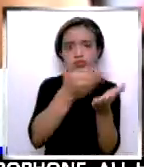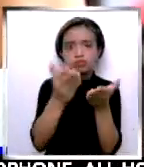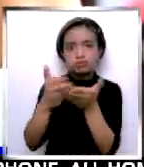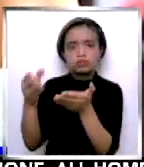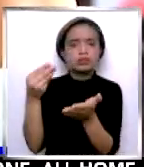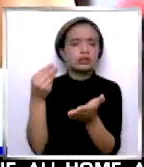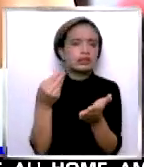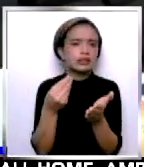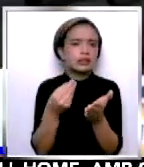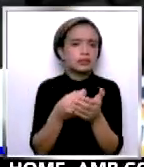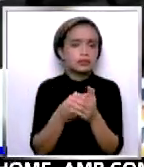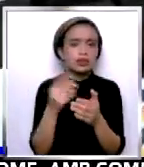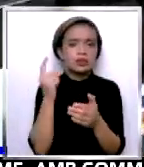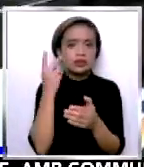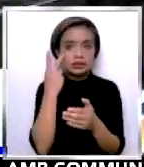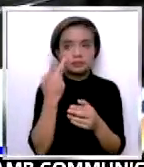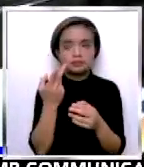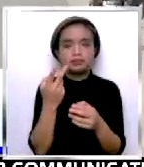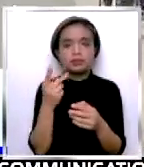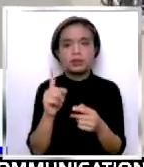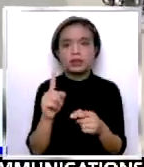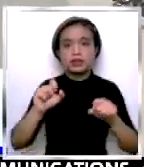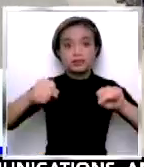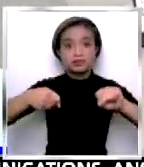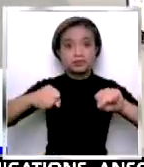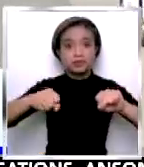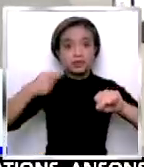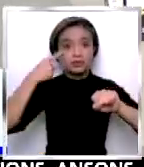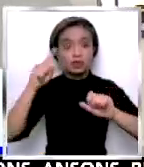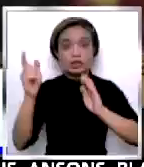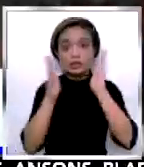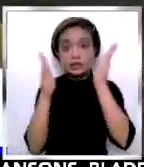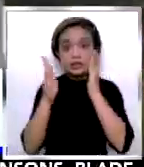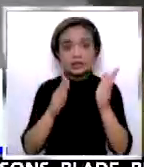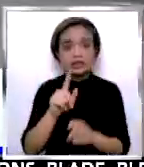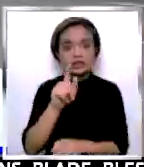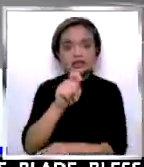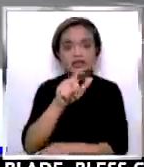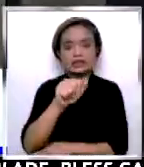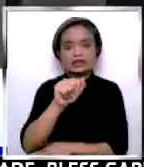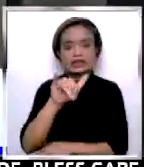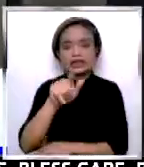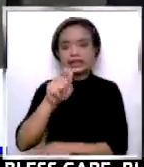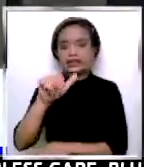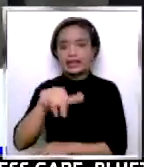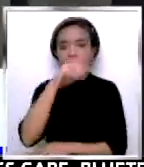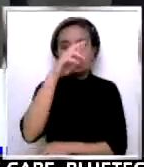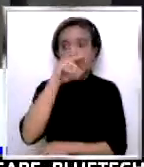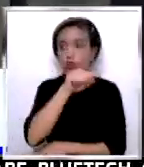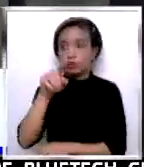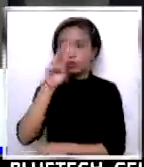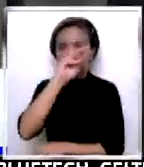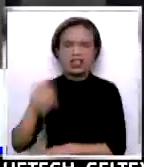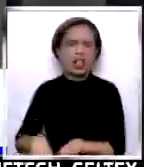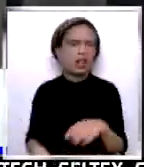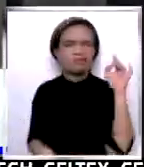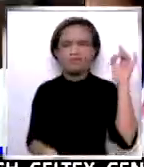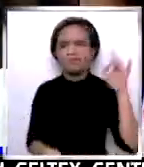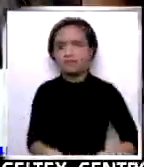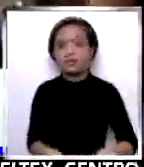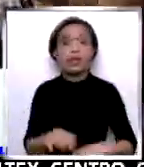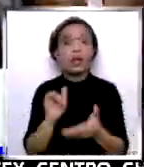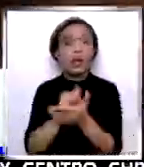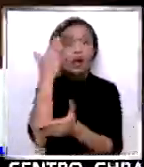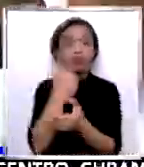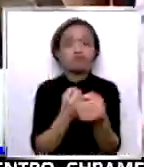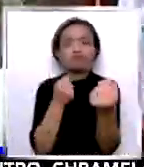mahal pa nga lang daw ng gasolina ng kanyang motor na gamit pang service mula Taytay papuntang Maynila, talo na siya. Kaya naman suportado niya mga panawagan